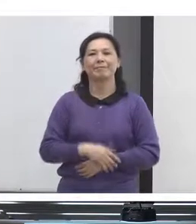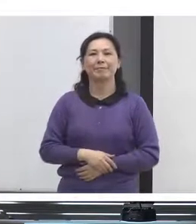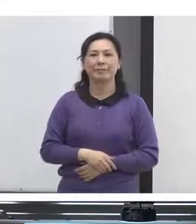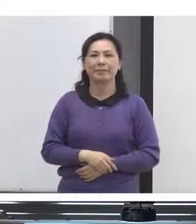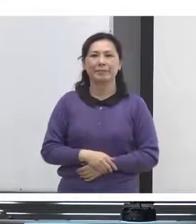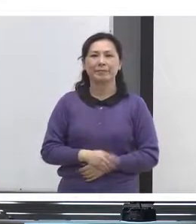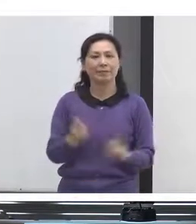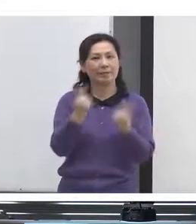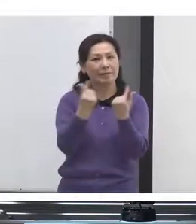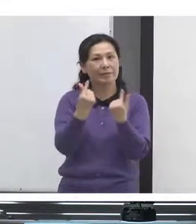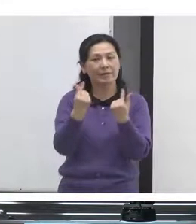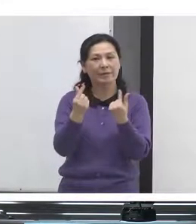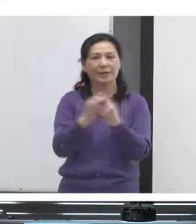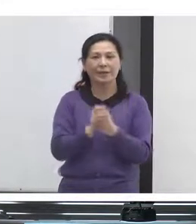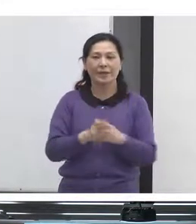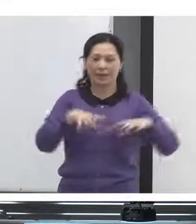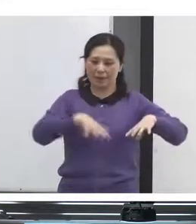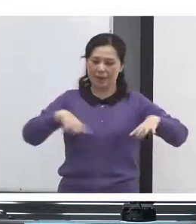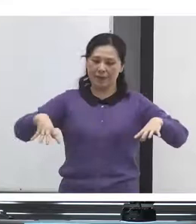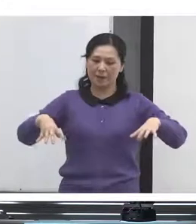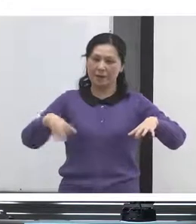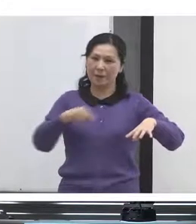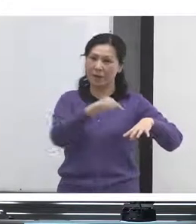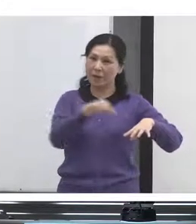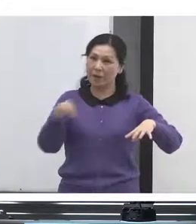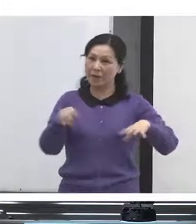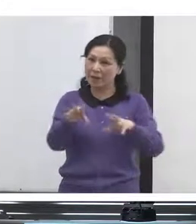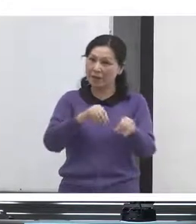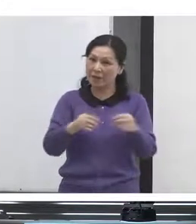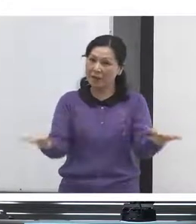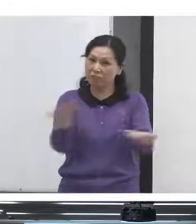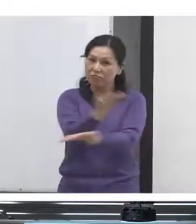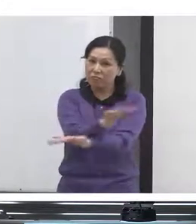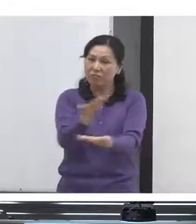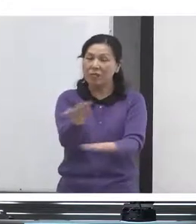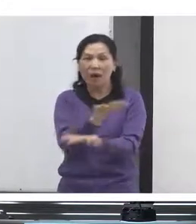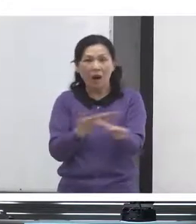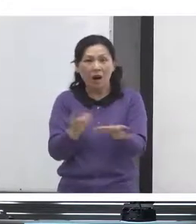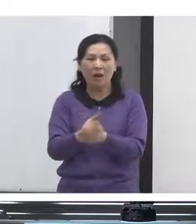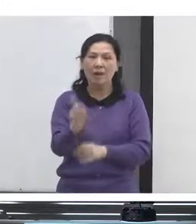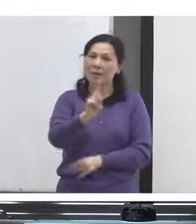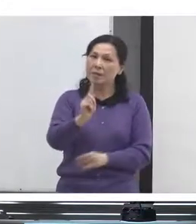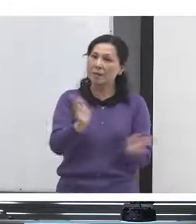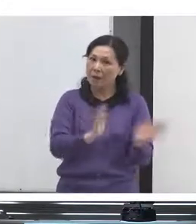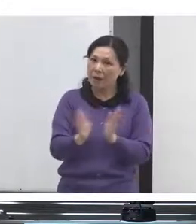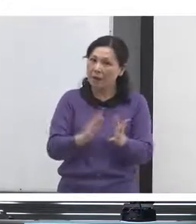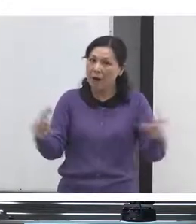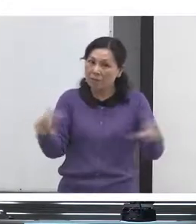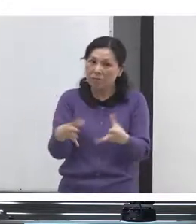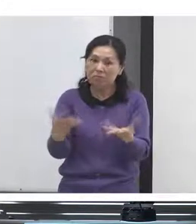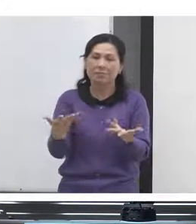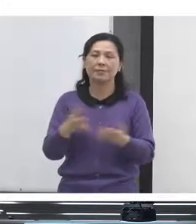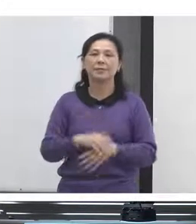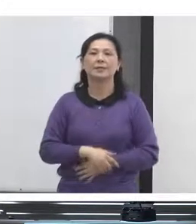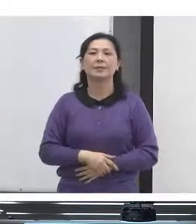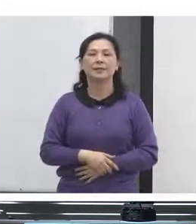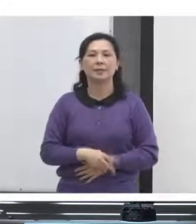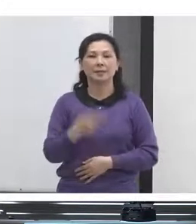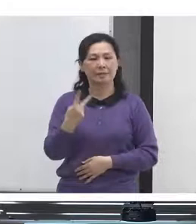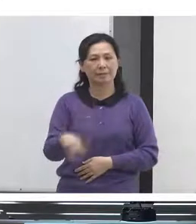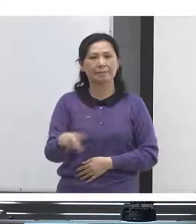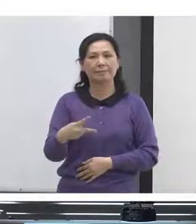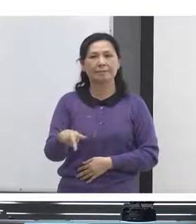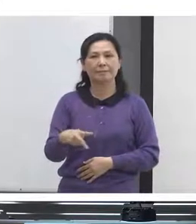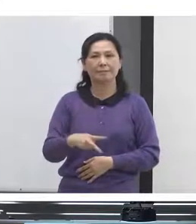包含说跨部会的一些资料要做怎么分享，那要怎么做整合，然后还有就是说在一些相关